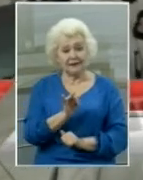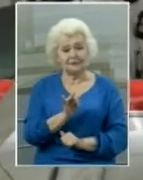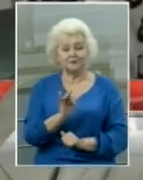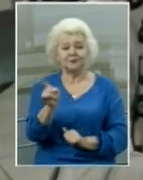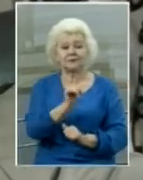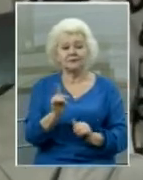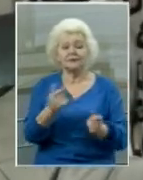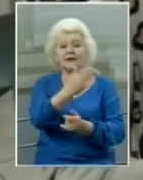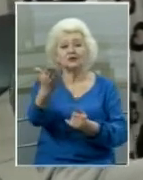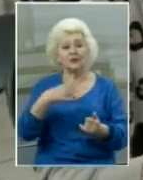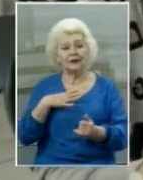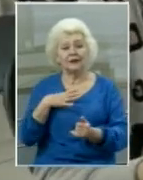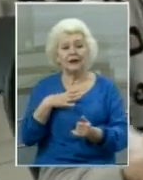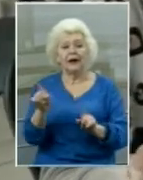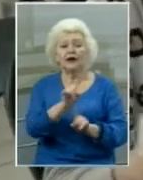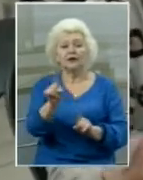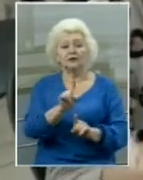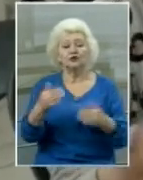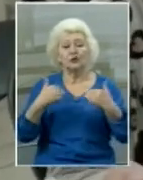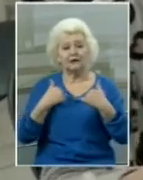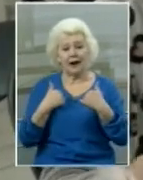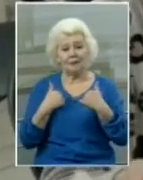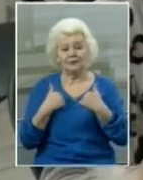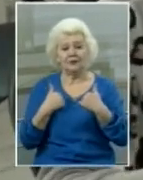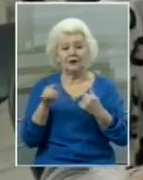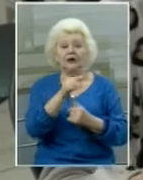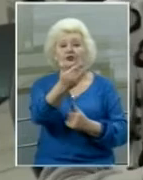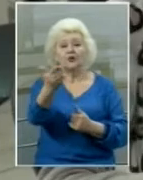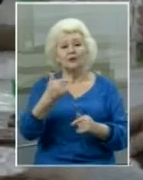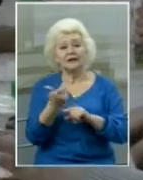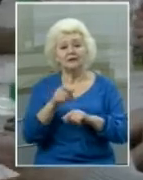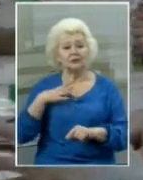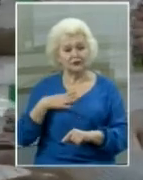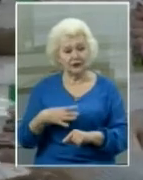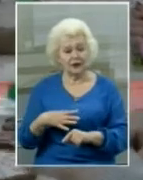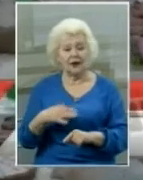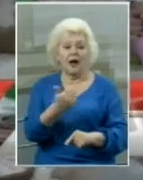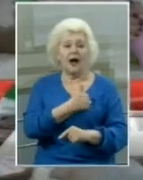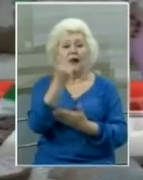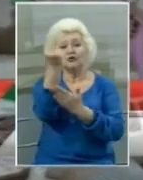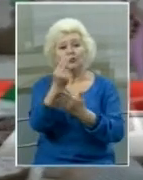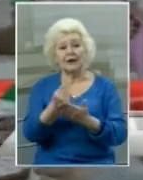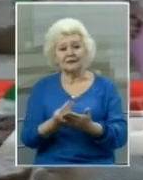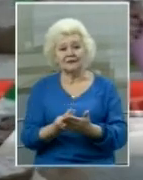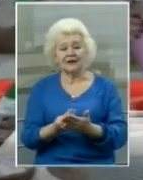що я дякую, що нам захищають нашу страну.